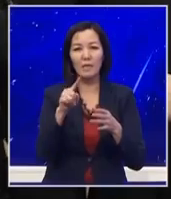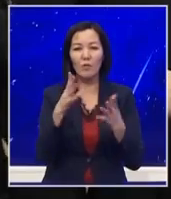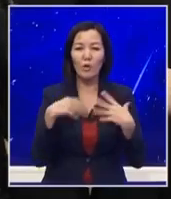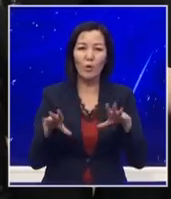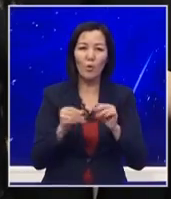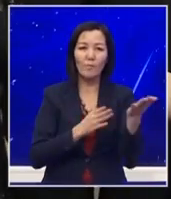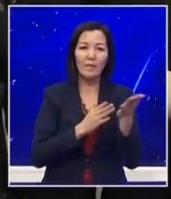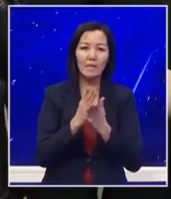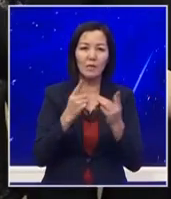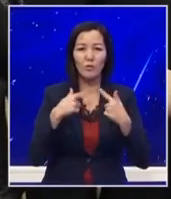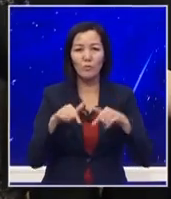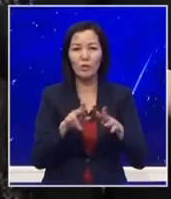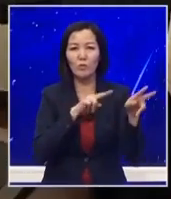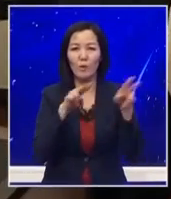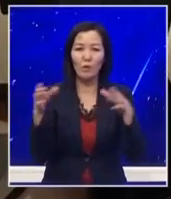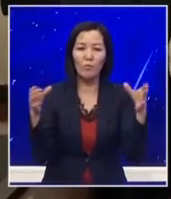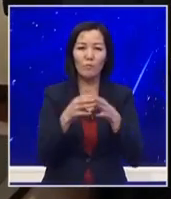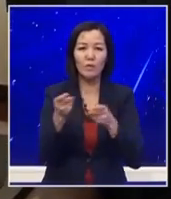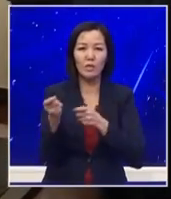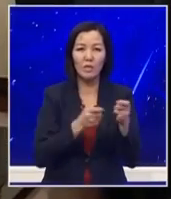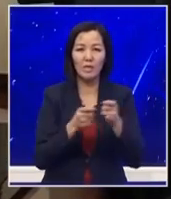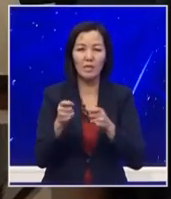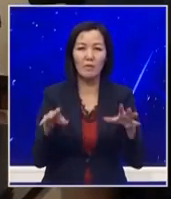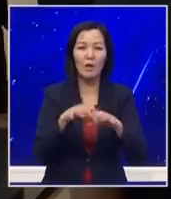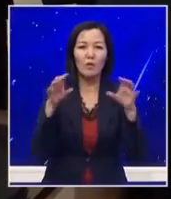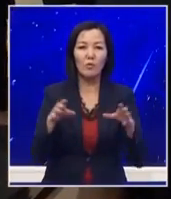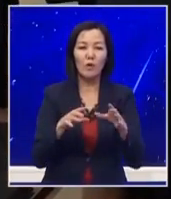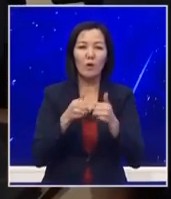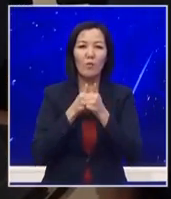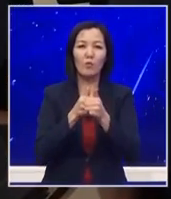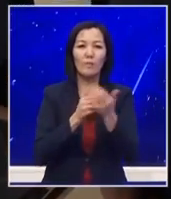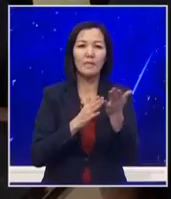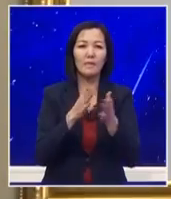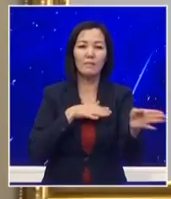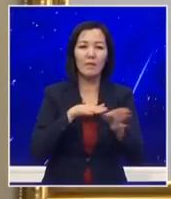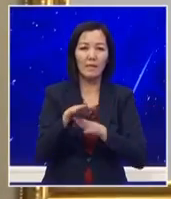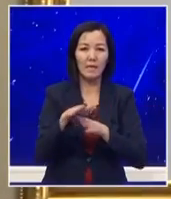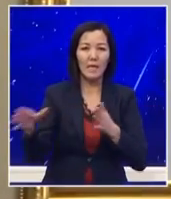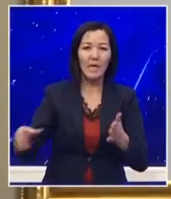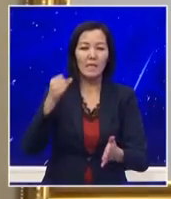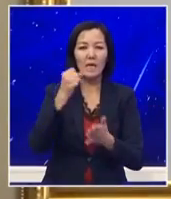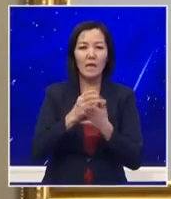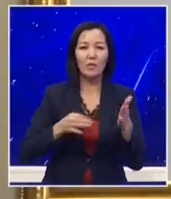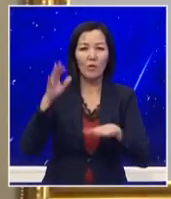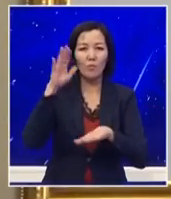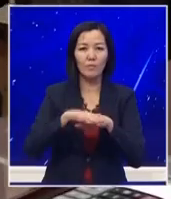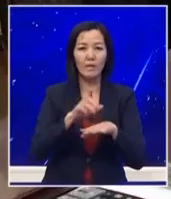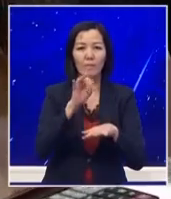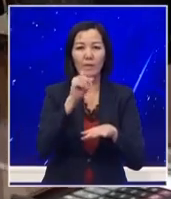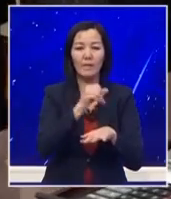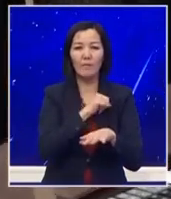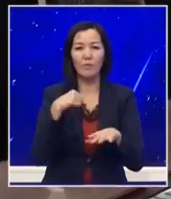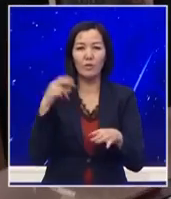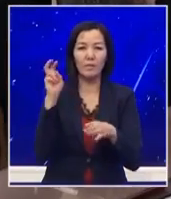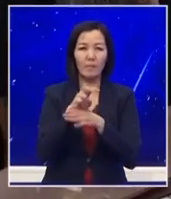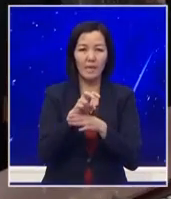идеология, қоғамдық саяси ұйымдастыру бақылау бөлімдерінде жетекшілік етті. Төраға орынбасары қызметін атқарды. Тағайындауға